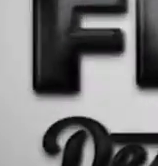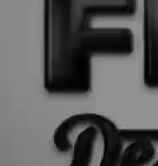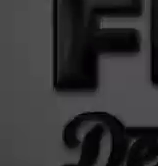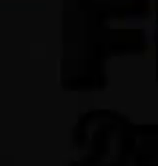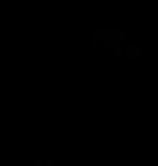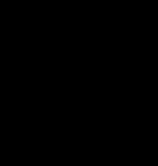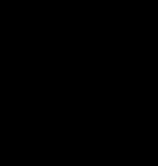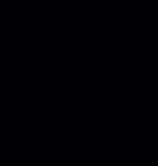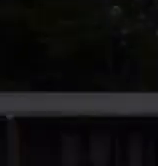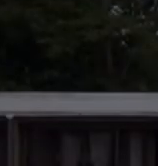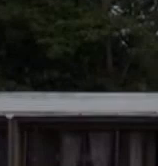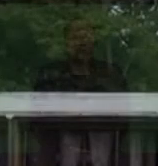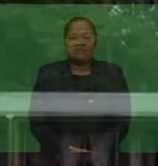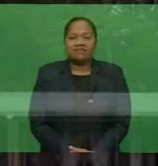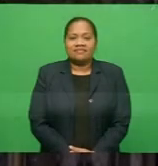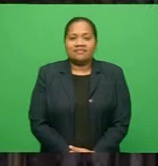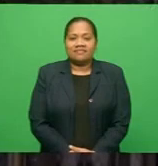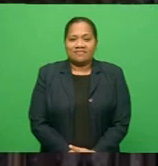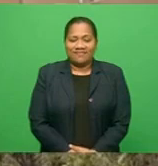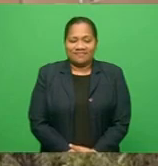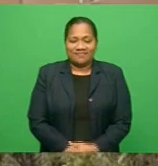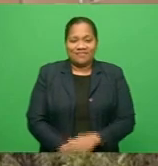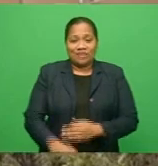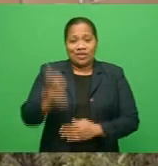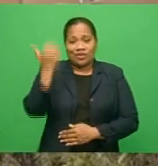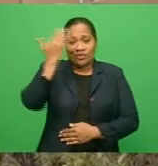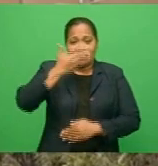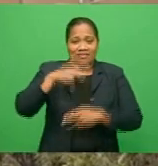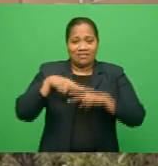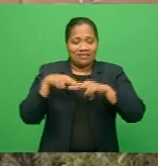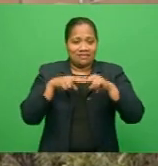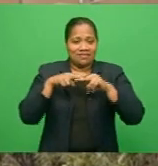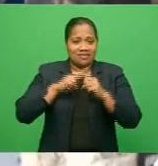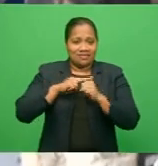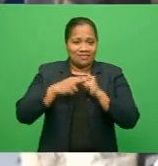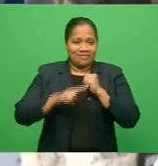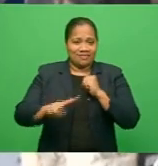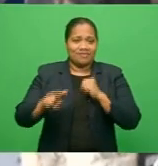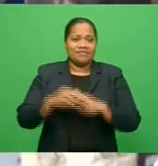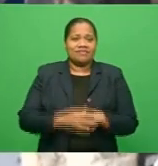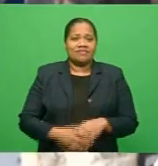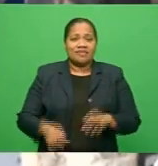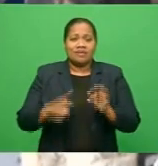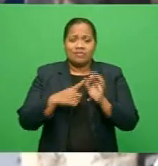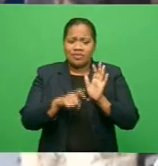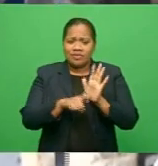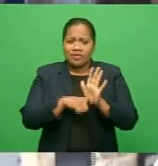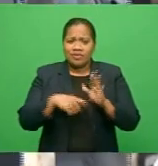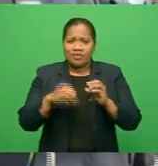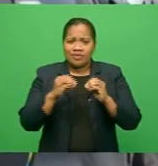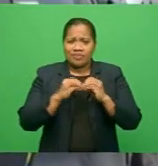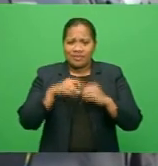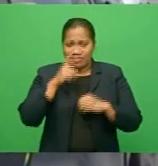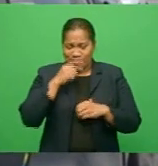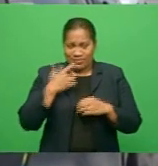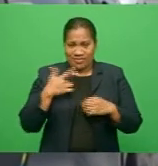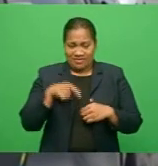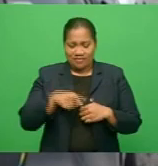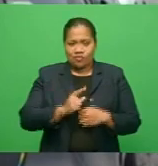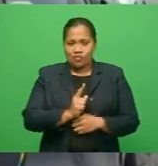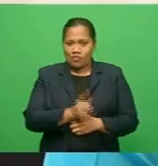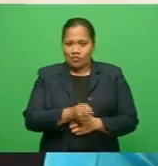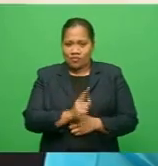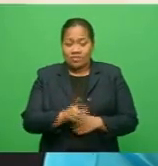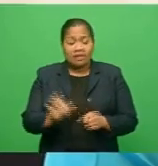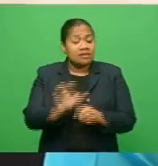2 देश की धड़कन। Good evening, Fiji. In this bulletin, occupants of PRB flats warned. Company